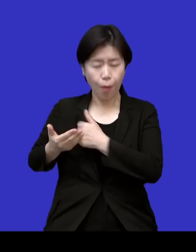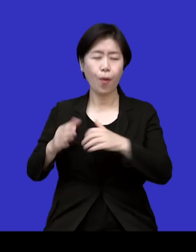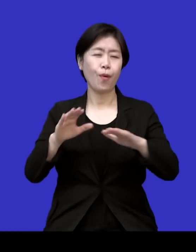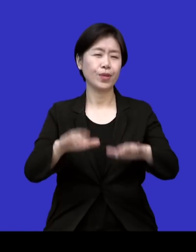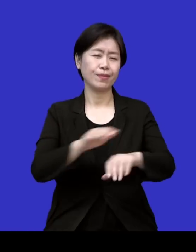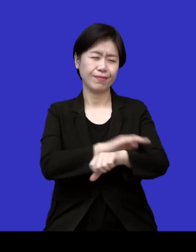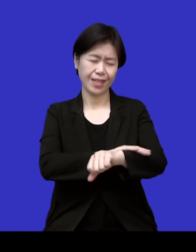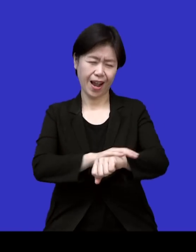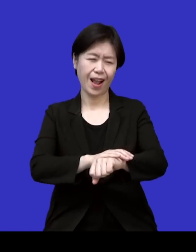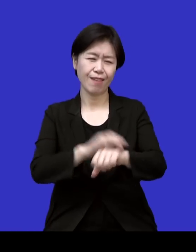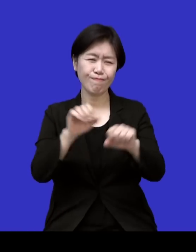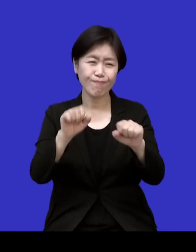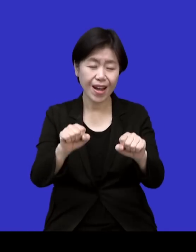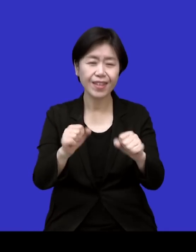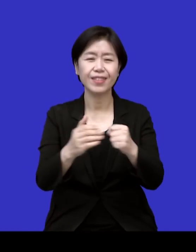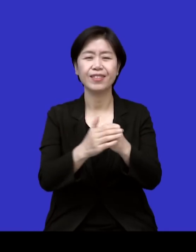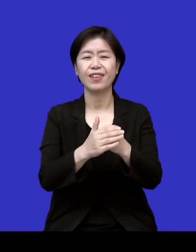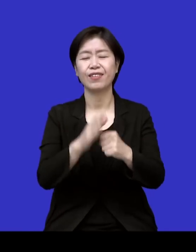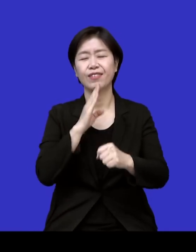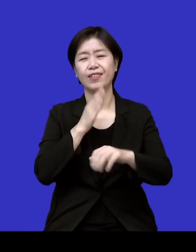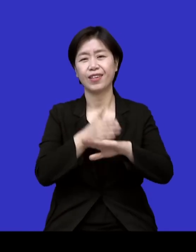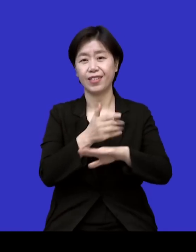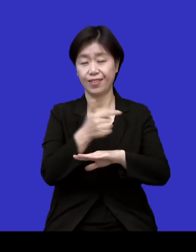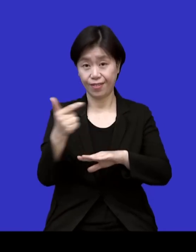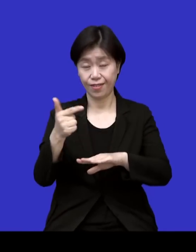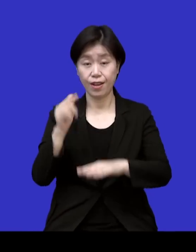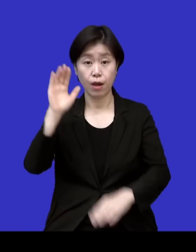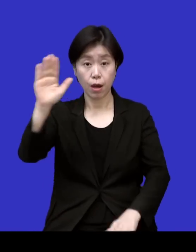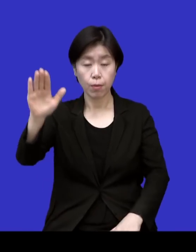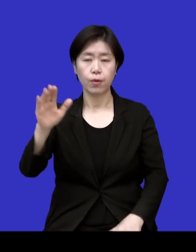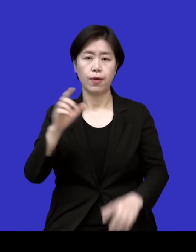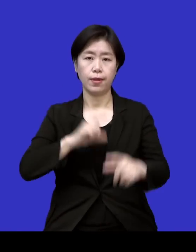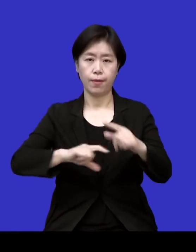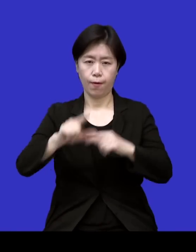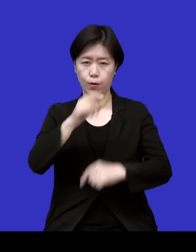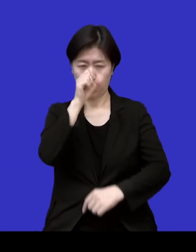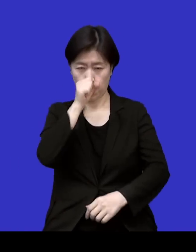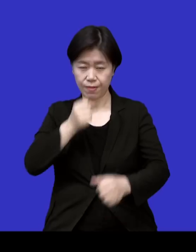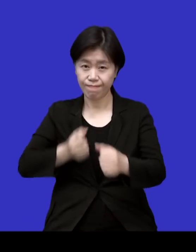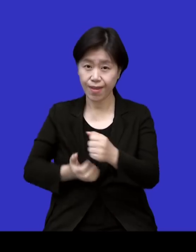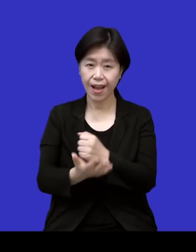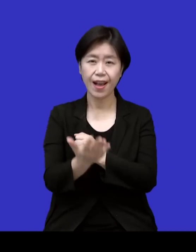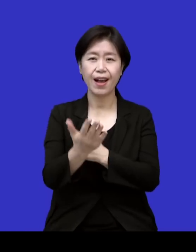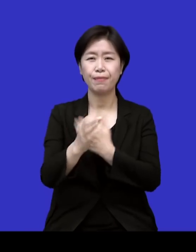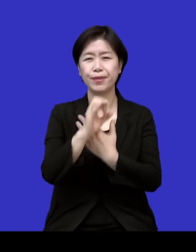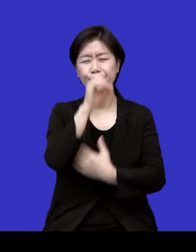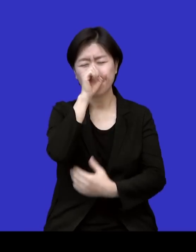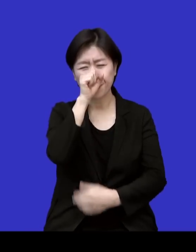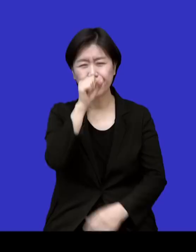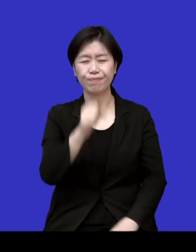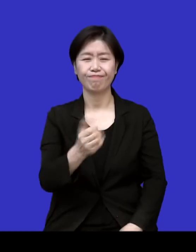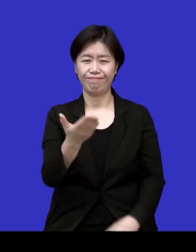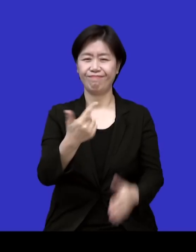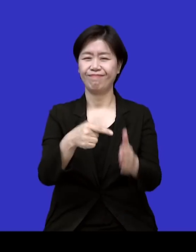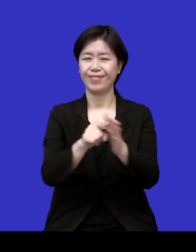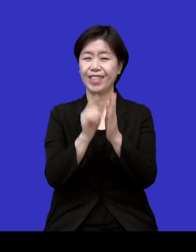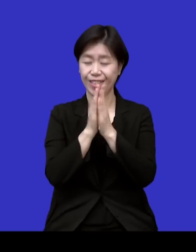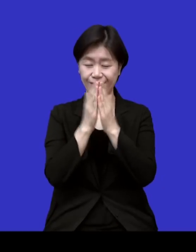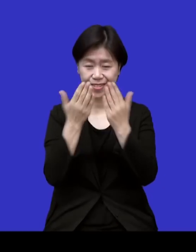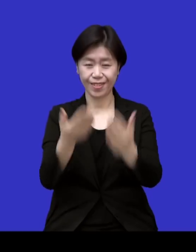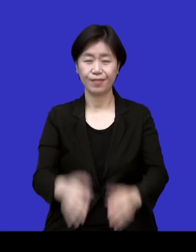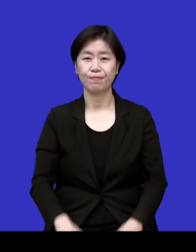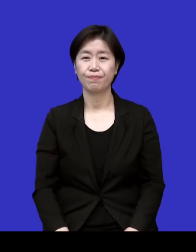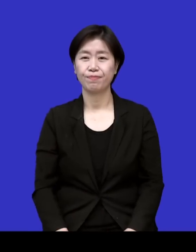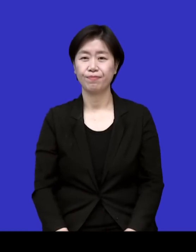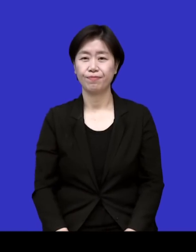이겨내셔서 감사하고 앞으로 더 많은 사역하시고 더 많은 영향을 좀 끼치셨으면 기도하겠습니다. 네, 감사합니다. 네,